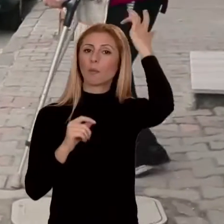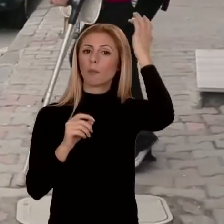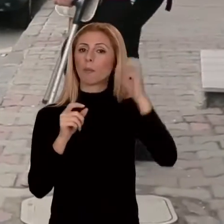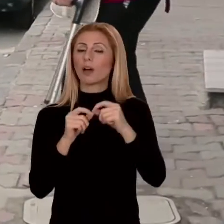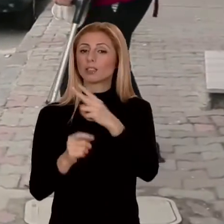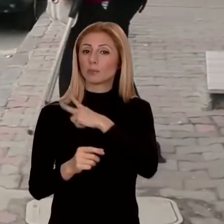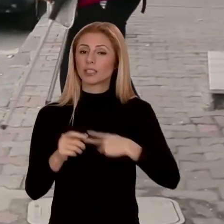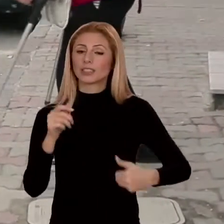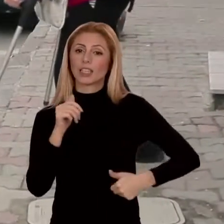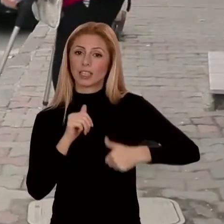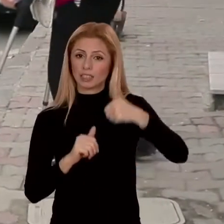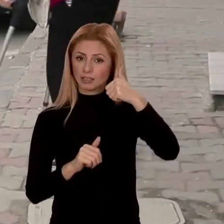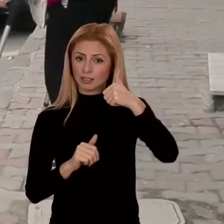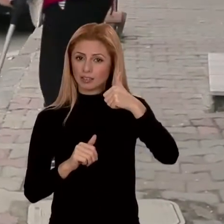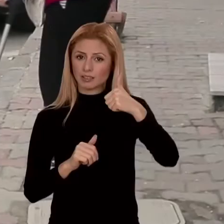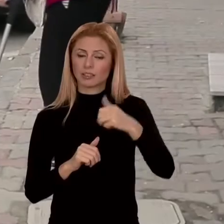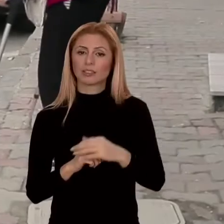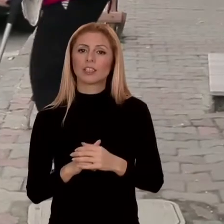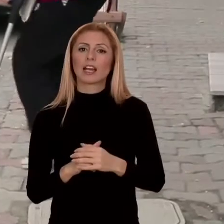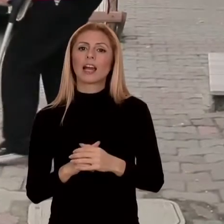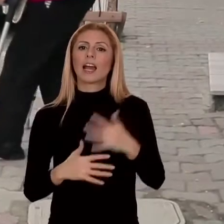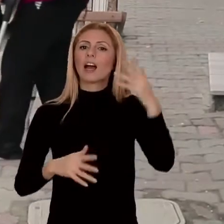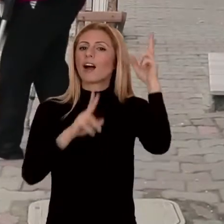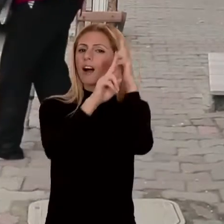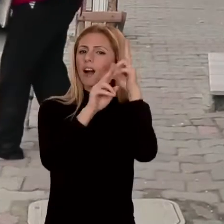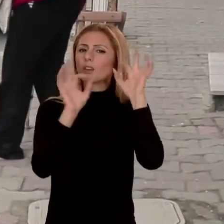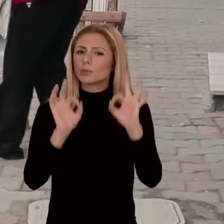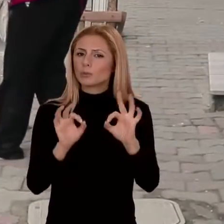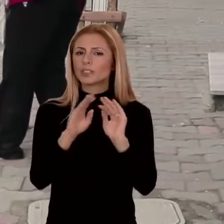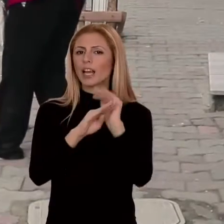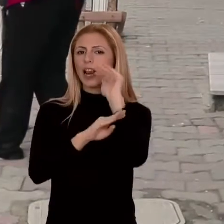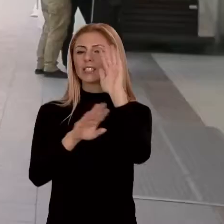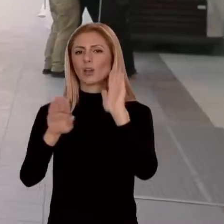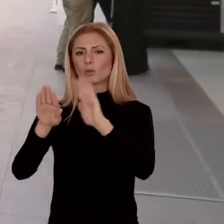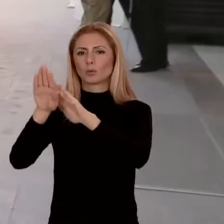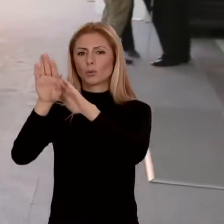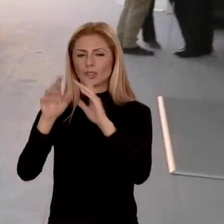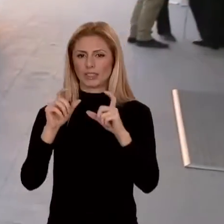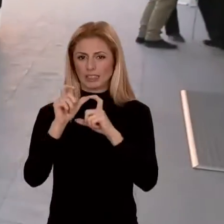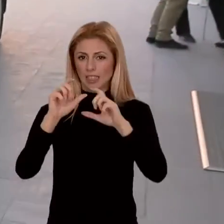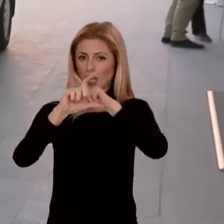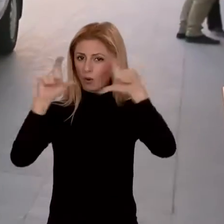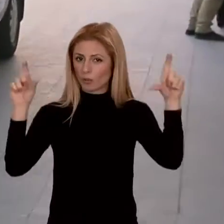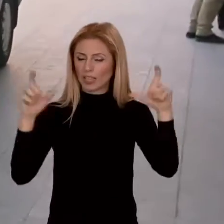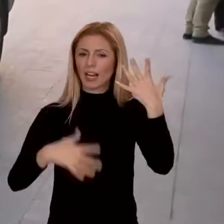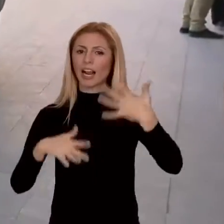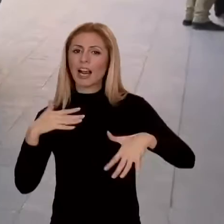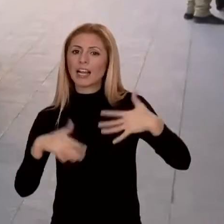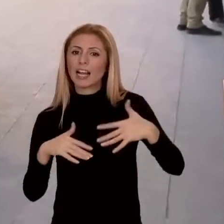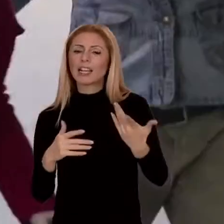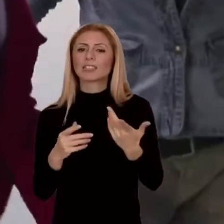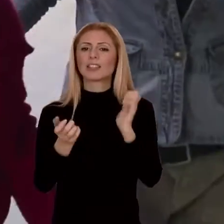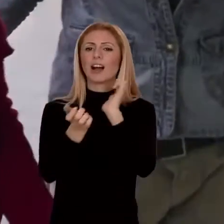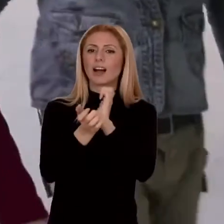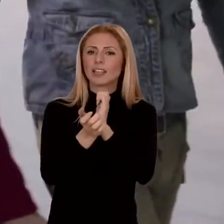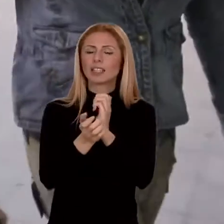Bağcılar Belediyesi Engelliler Sarayı, hayal kur, geleceğe dokun sloganıyla engelli bireylerin ve ailelerinin